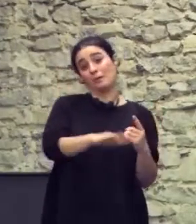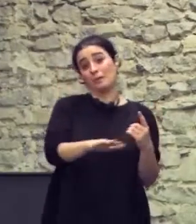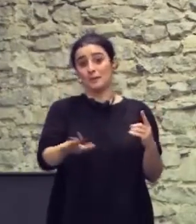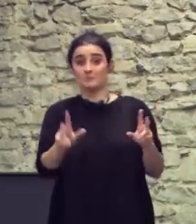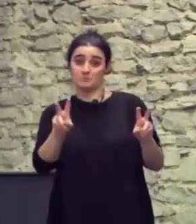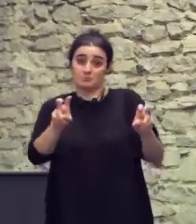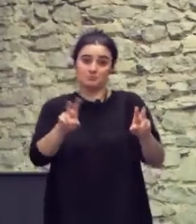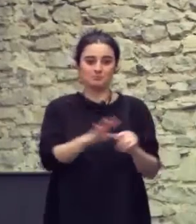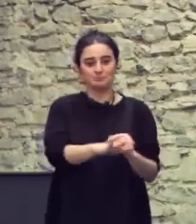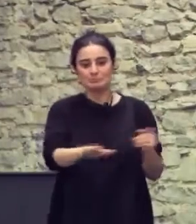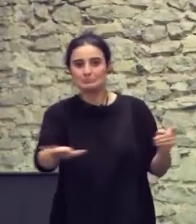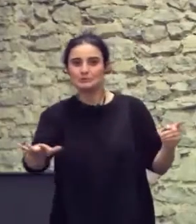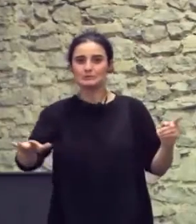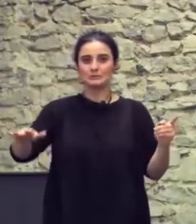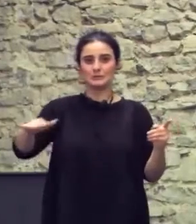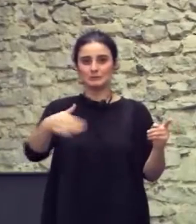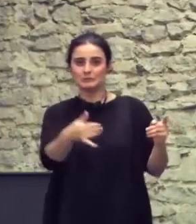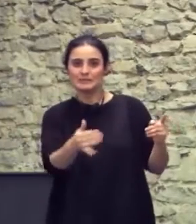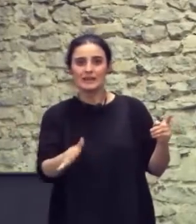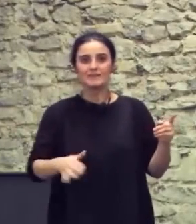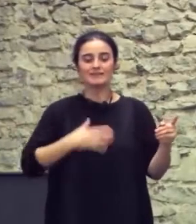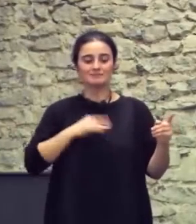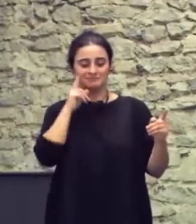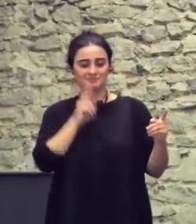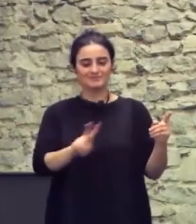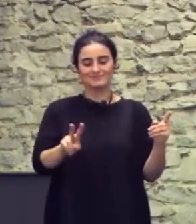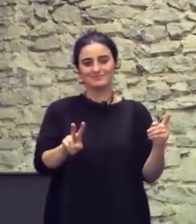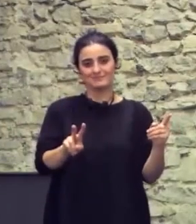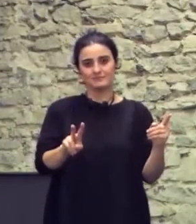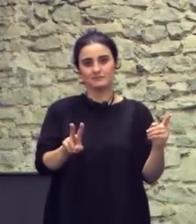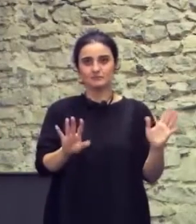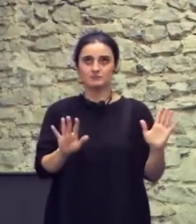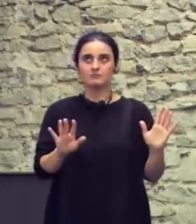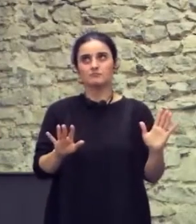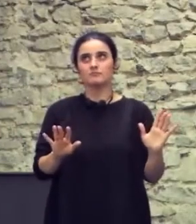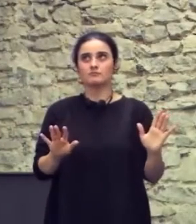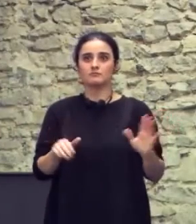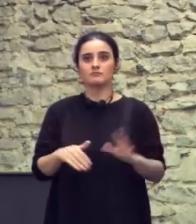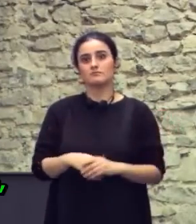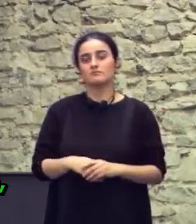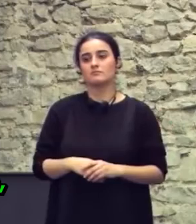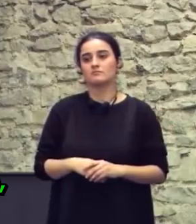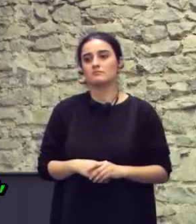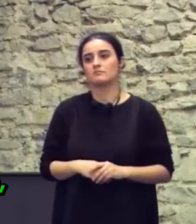ditugu hor vulnerableak, eta joe, baina ikusten dut.